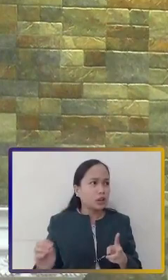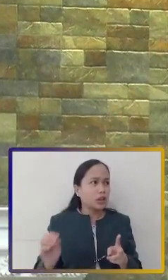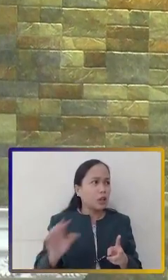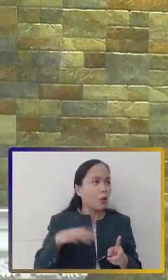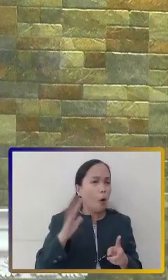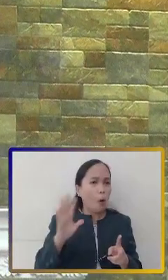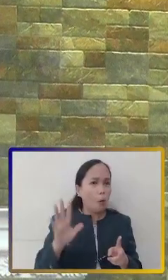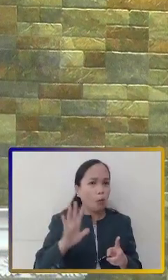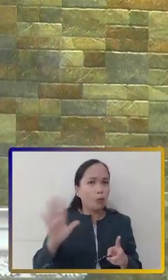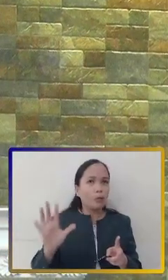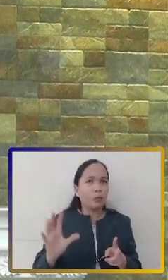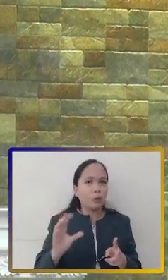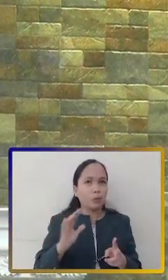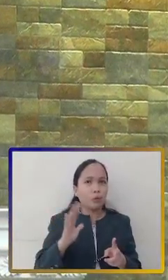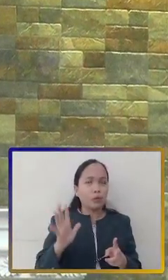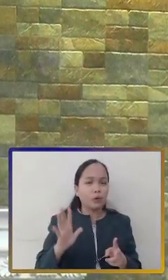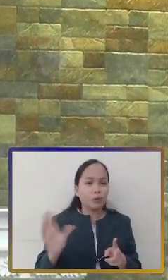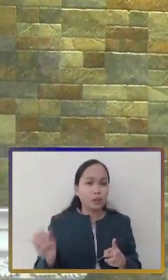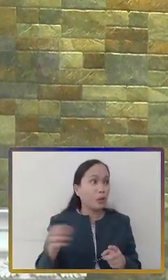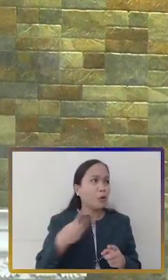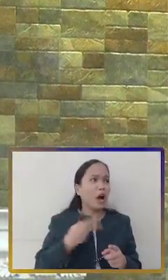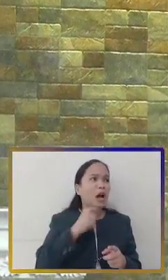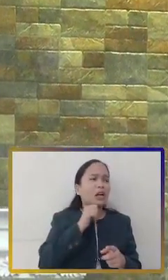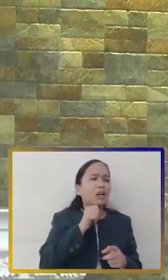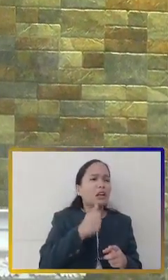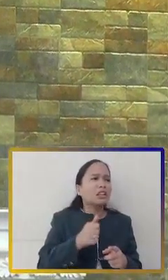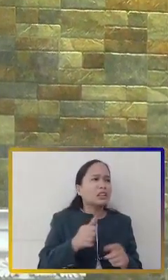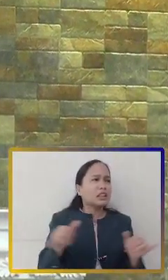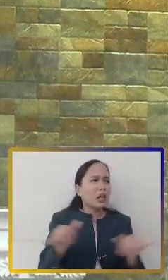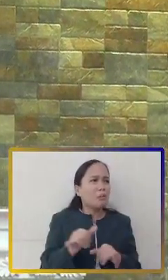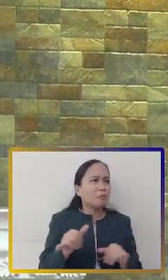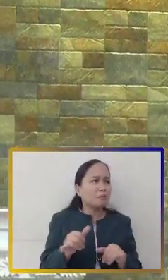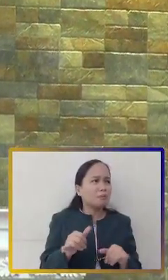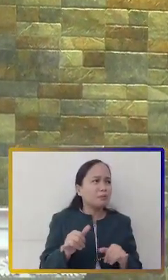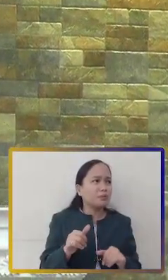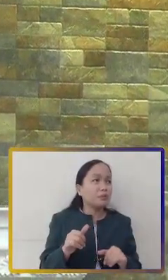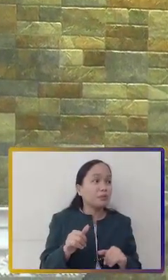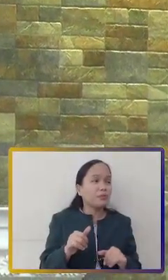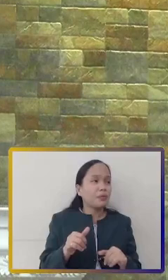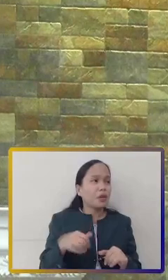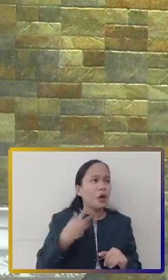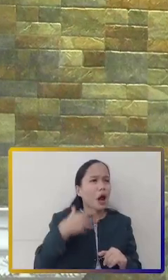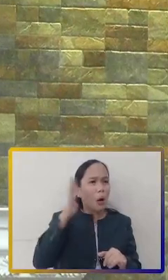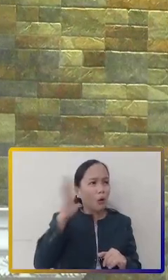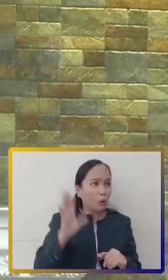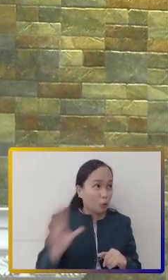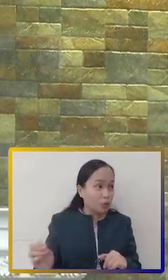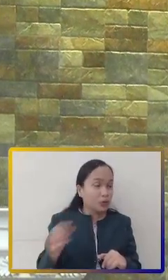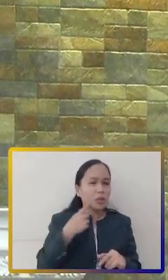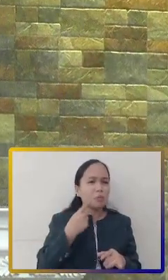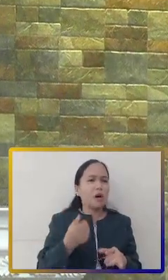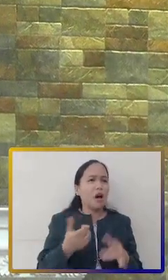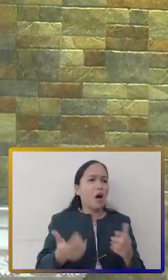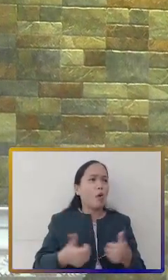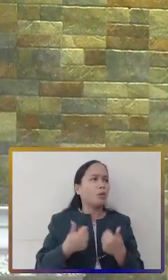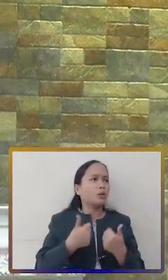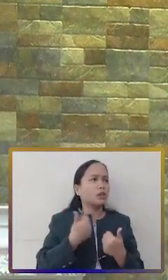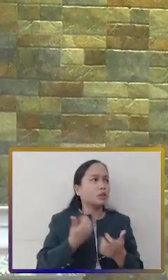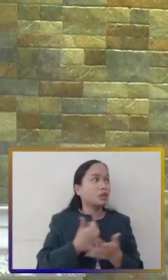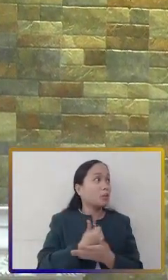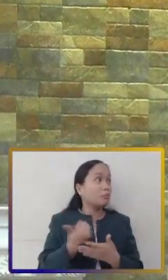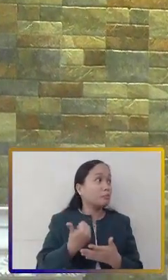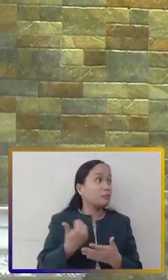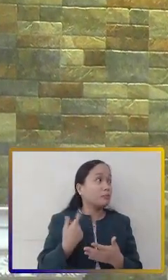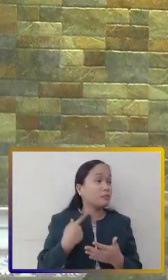sa isang pagtitipon na ordinaryo lamang na pagtitipon. That's the reason kung bakit ko po kayo sinimulan din kanina na sinabi ko po sa